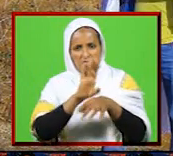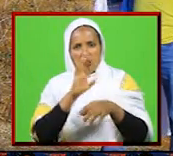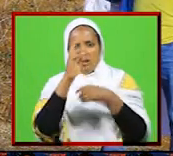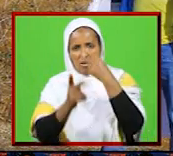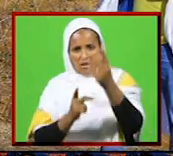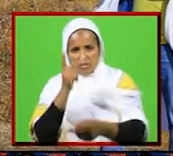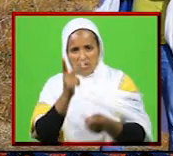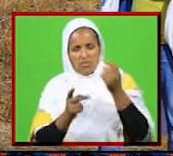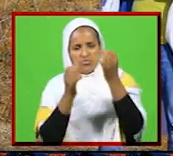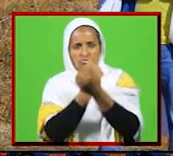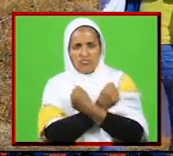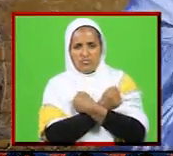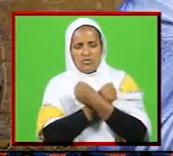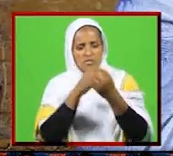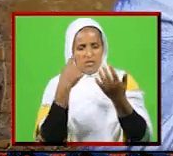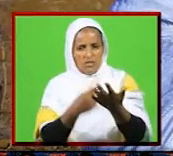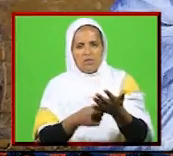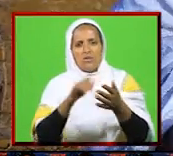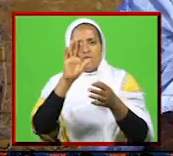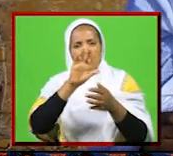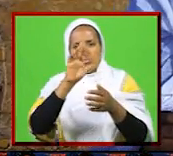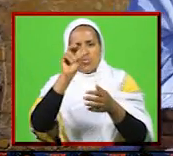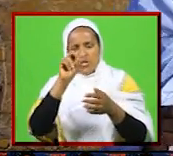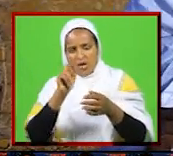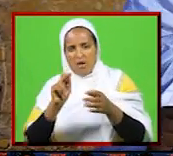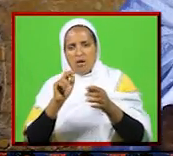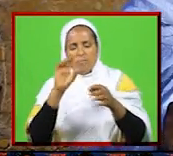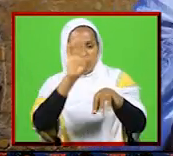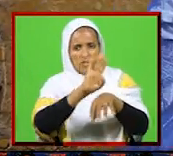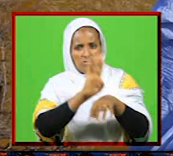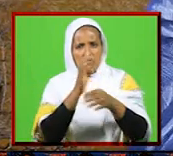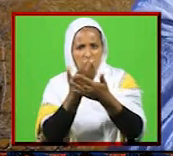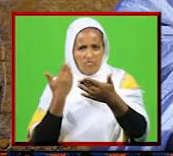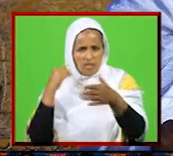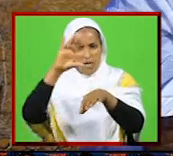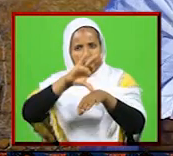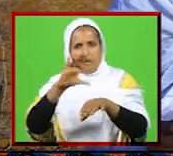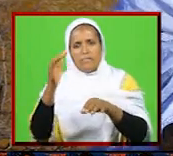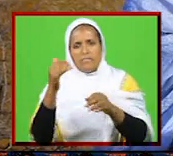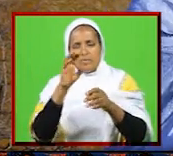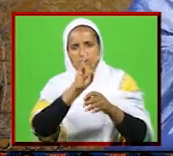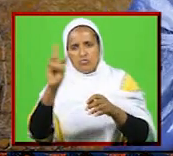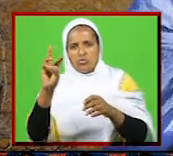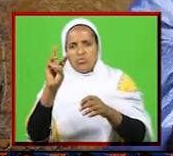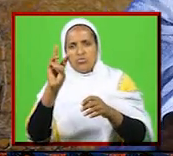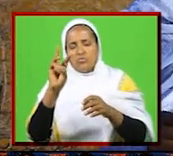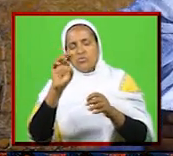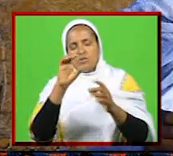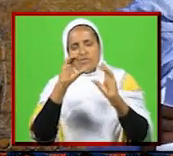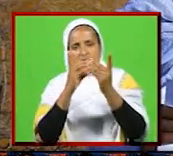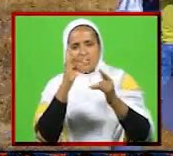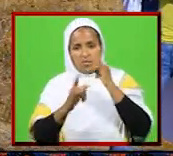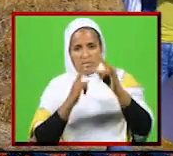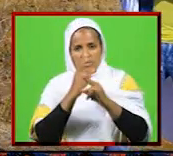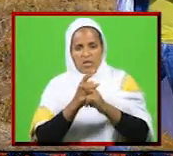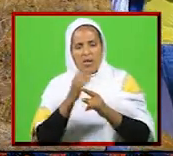ቤተክርስቲያንን ልናስቃኛችሁ ወደናል። እንግዲህ ይህ የጉዲያ ኢየሱስ ቤተክርስቲያን አስቀድሞ ገዳም የነበረ ሲሆን በ6ኛው መቶ ክፍለ ዘመን